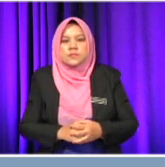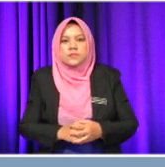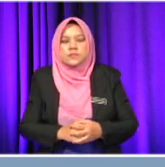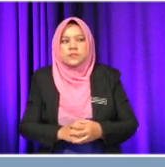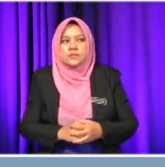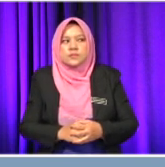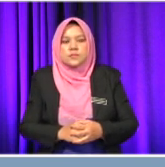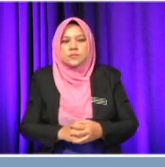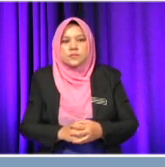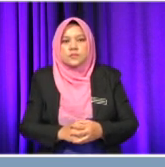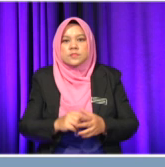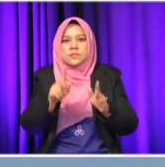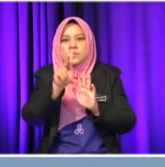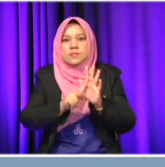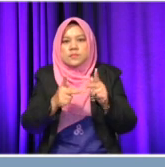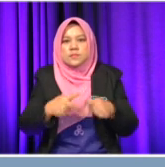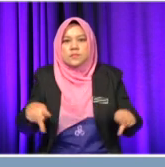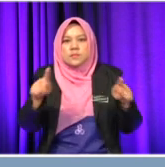analisis keperluan